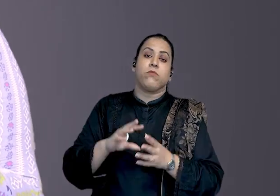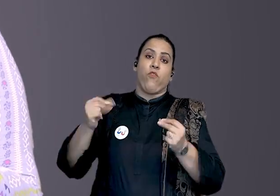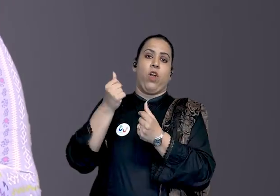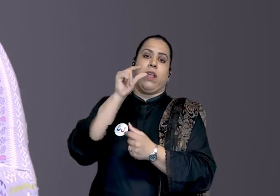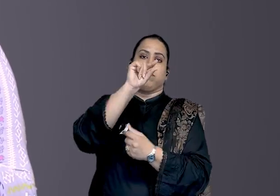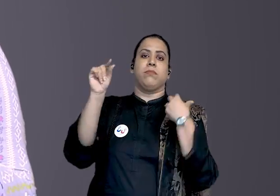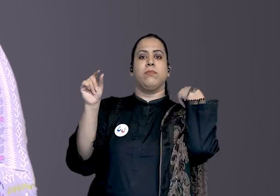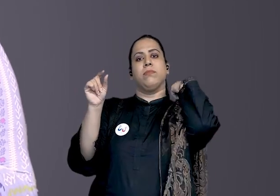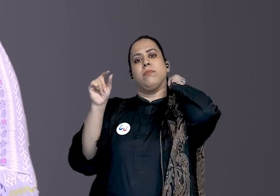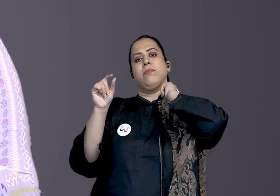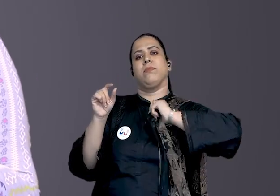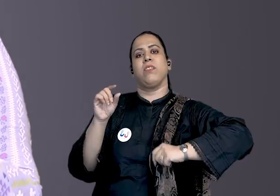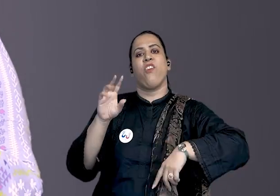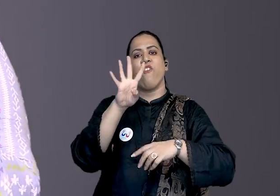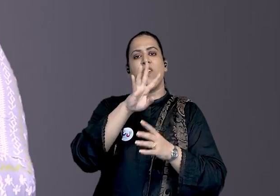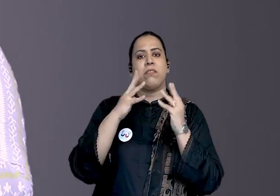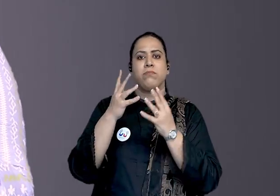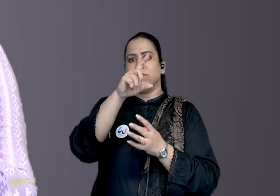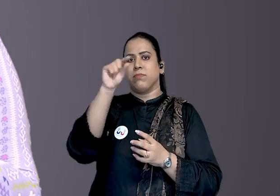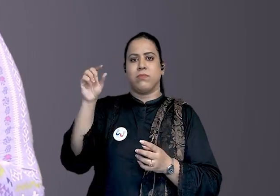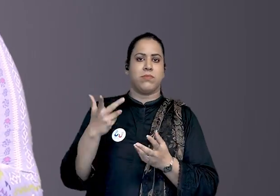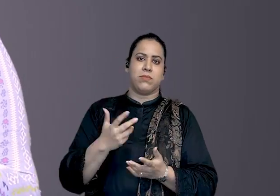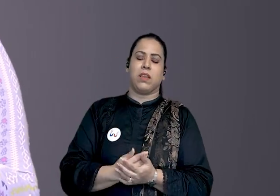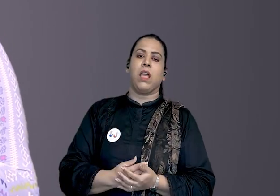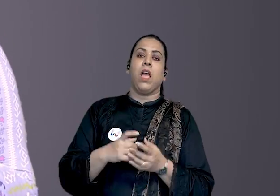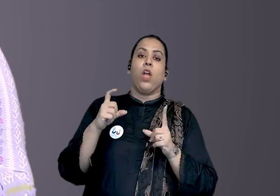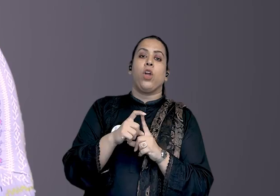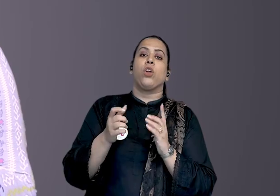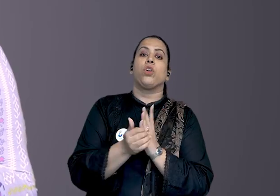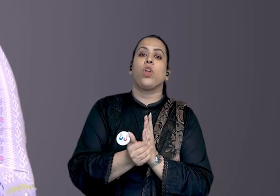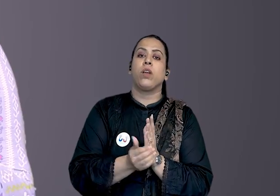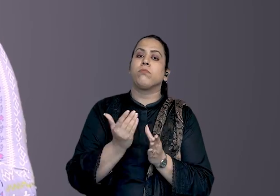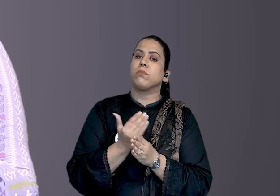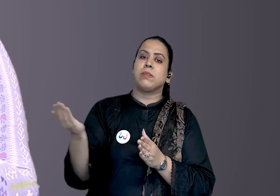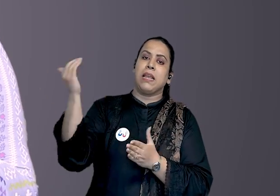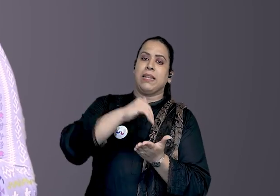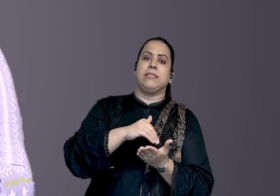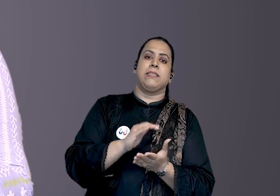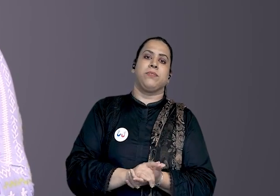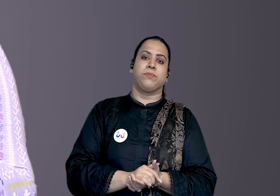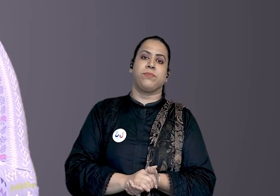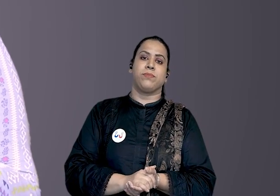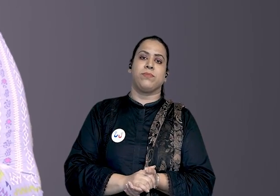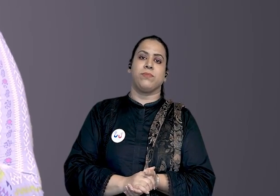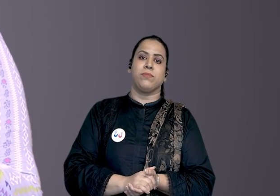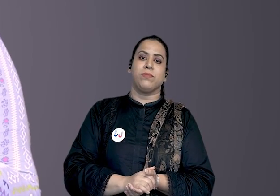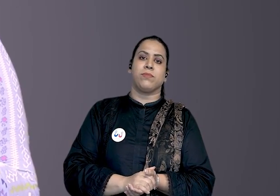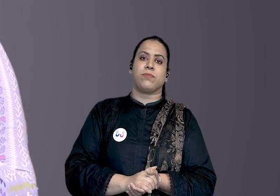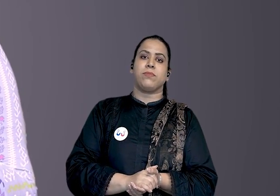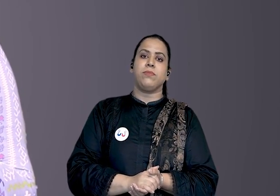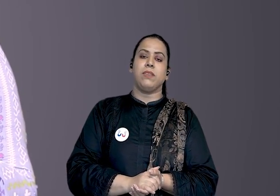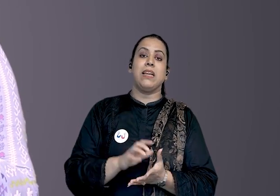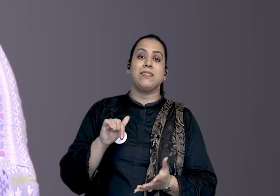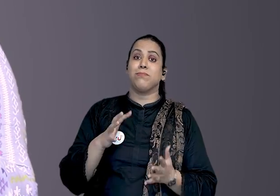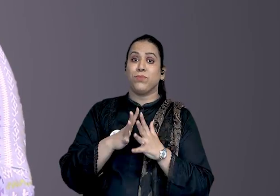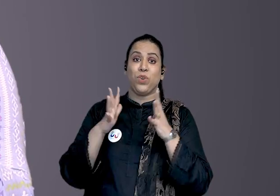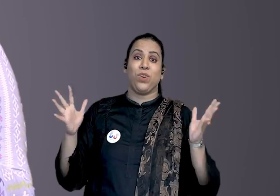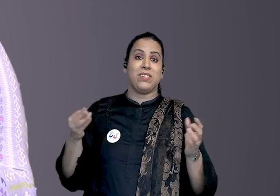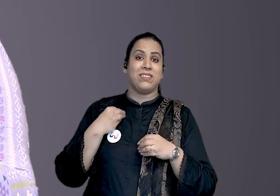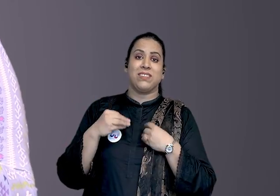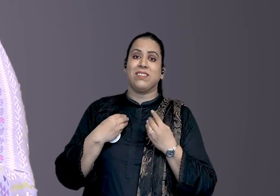उस वेबसाइट पे डॉक्यूमेंट तक आपकी एक्सेस हो जाएगी। और इसमें बड़ी इंटरेस्टिंग बात ये है